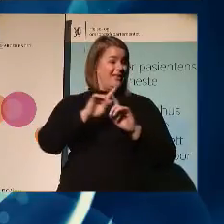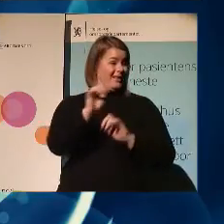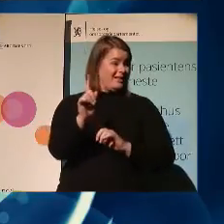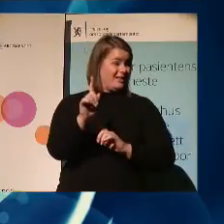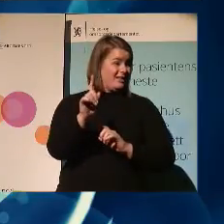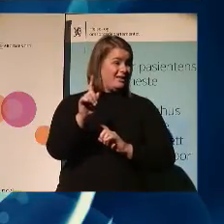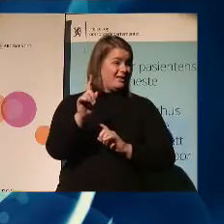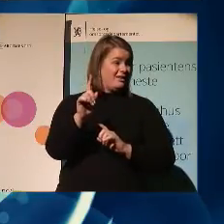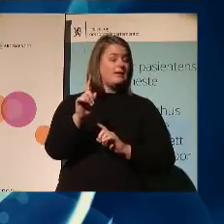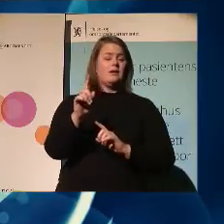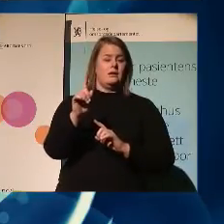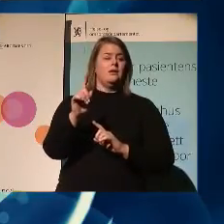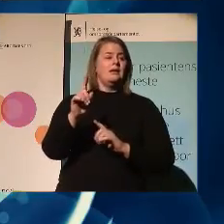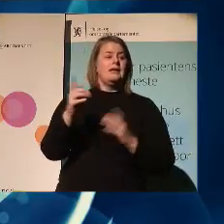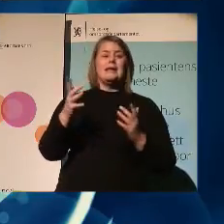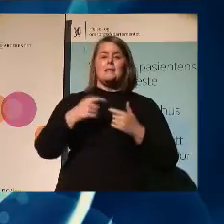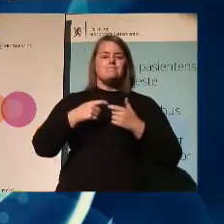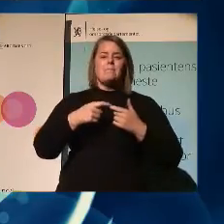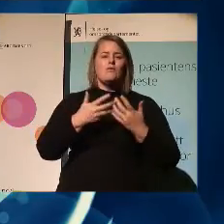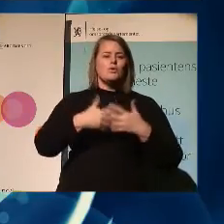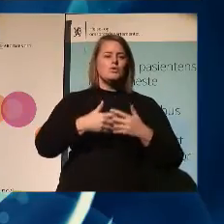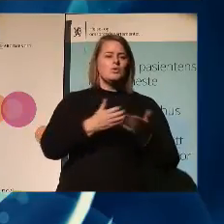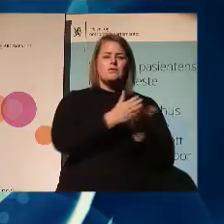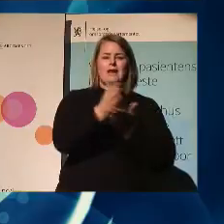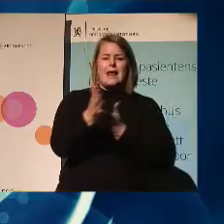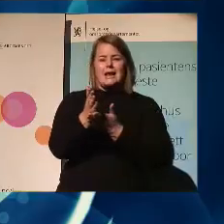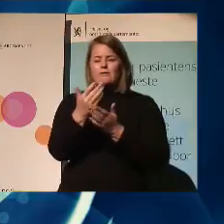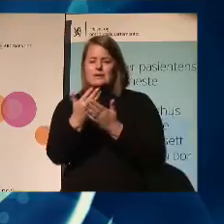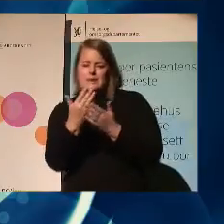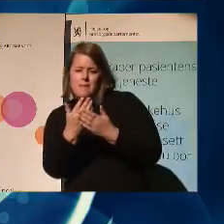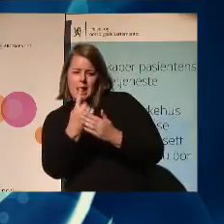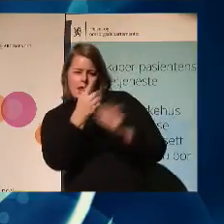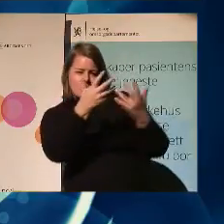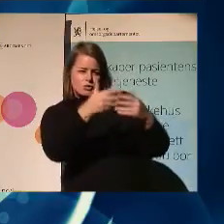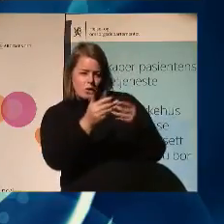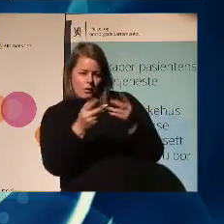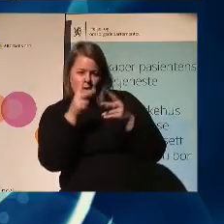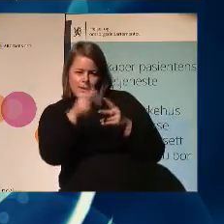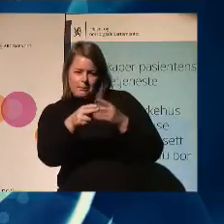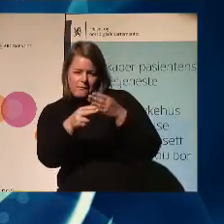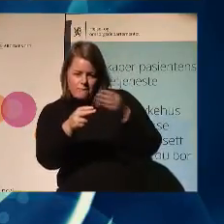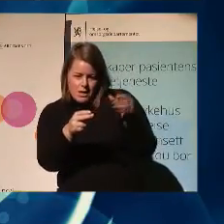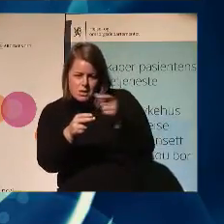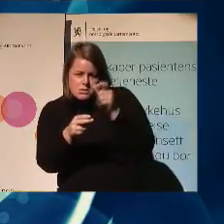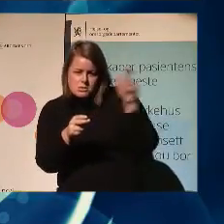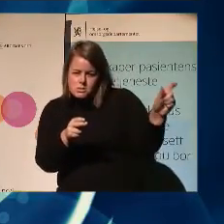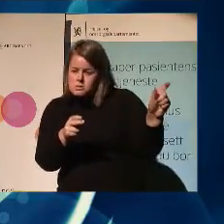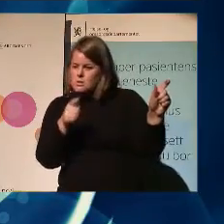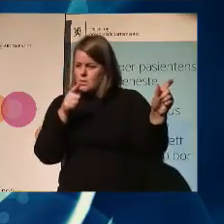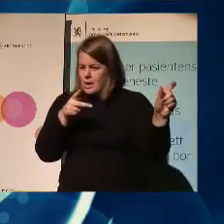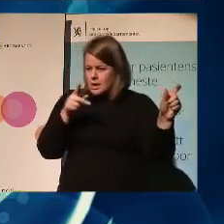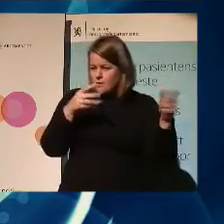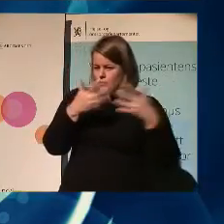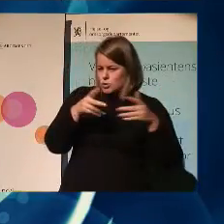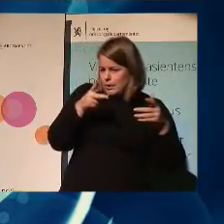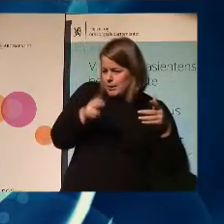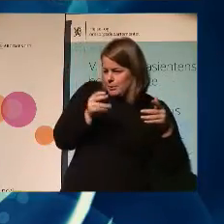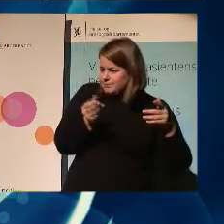Og det handler ikke om funksjonsfordeling, hvor vi tar oss og klipper ut liksom en funksjon, så legger vi den dit, og tar vi en funksjon og legger den